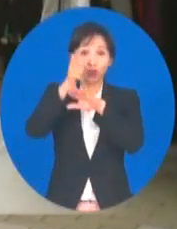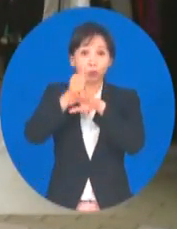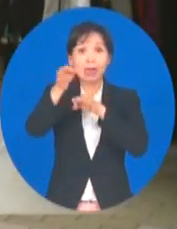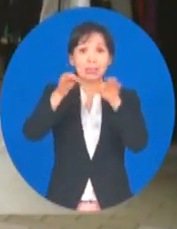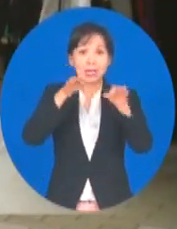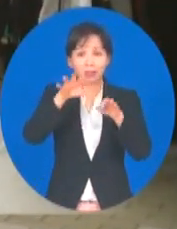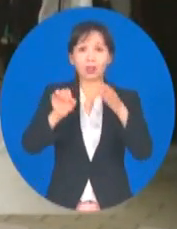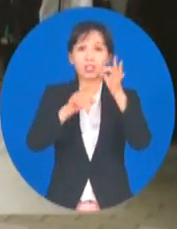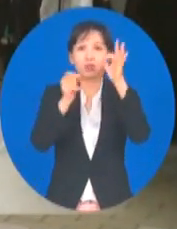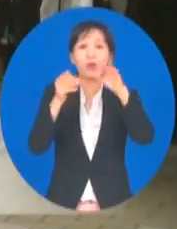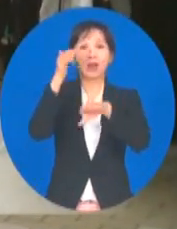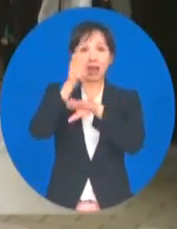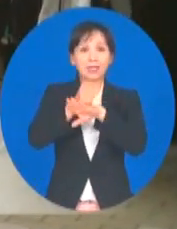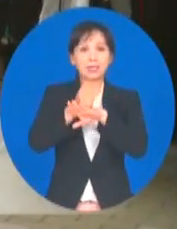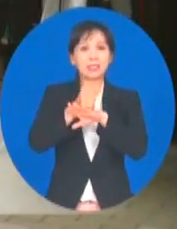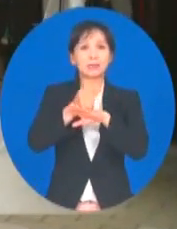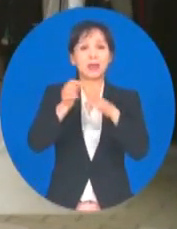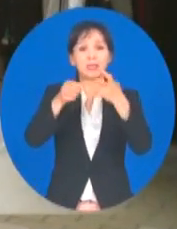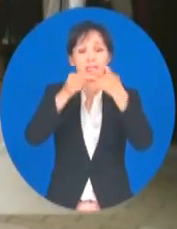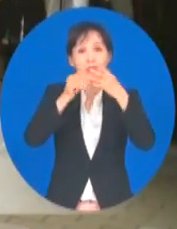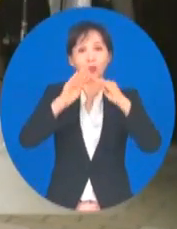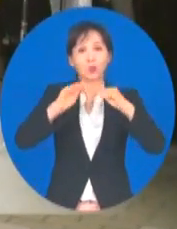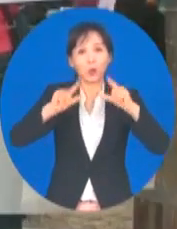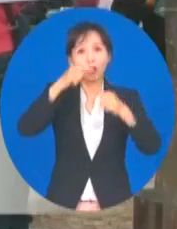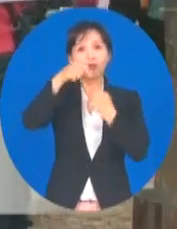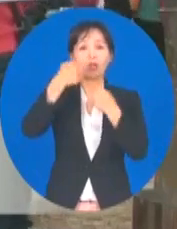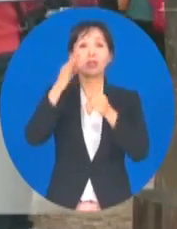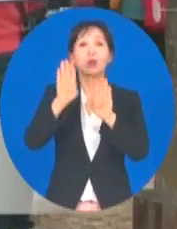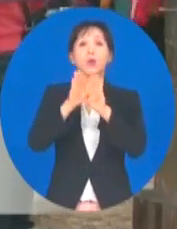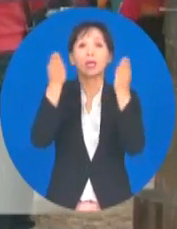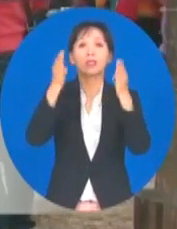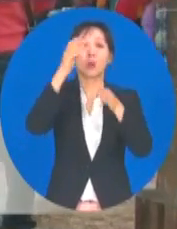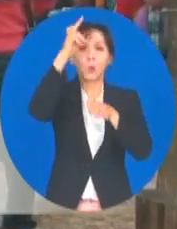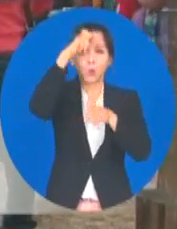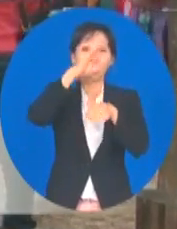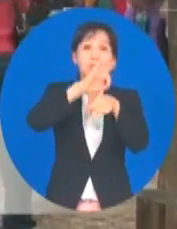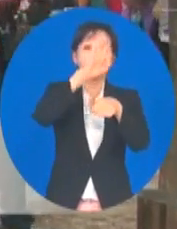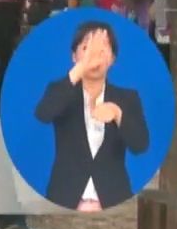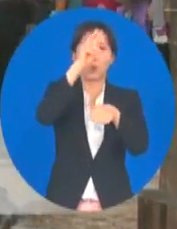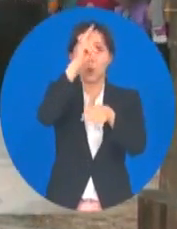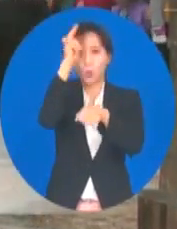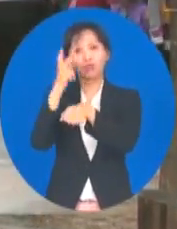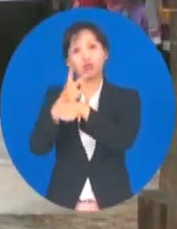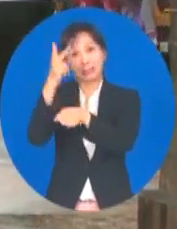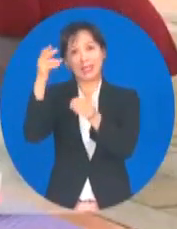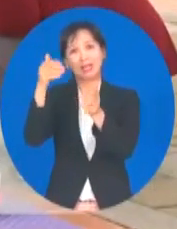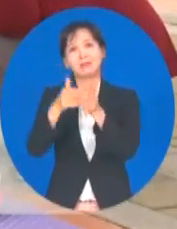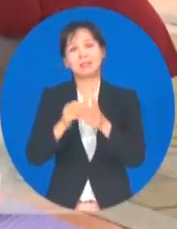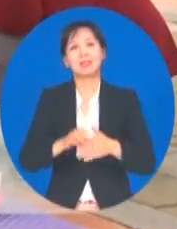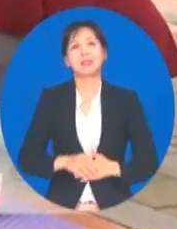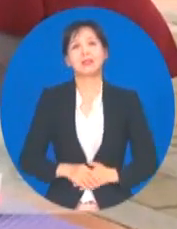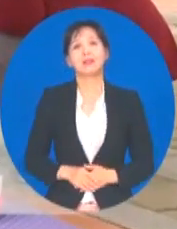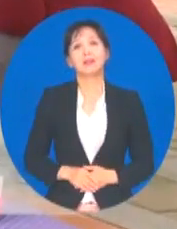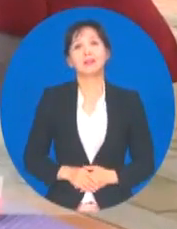주말 장터는 10월까지 매월 셋째 주 토요일에 운영되며 개장 시간은 오전 10시부터 오후